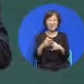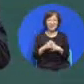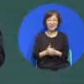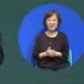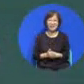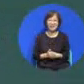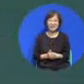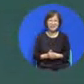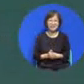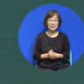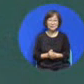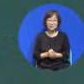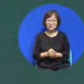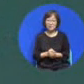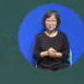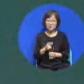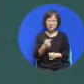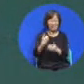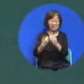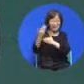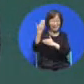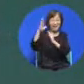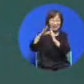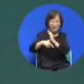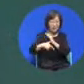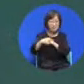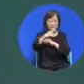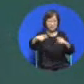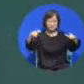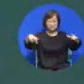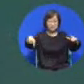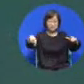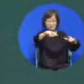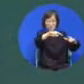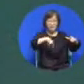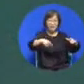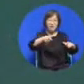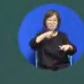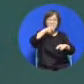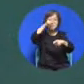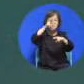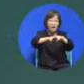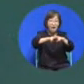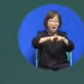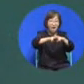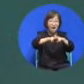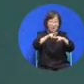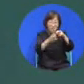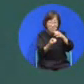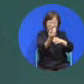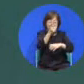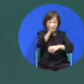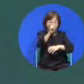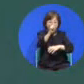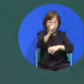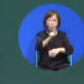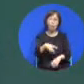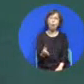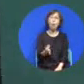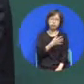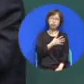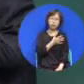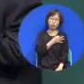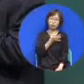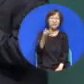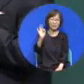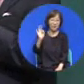마을에 샘 하나만 있으면 굉장히 중요하고 부자라고 했거든요. 아브라함은 많은 샘들을 팠습니다. And in back